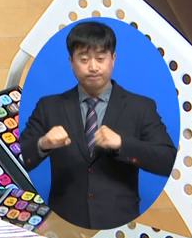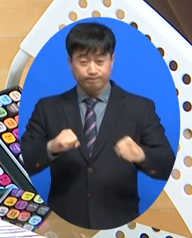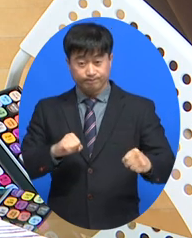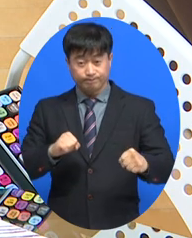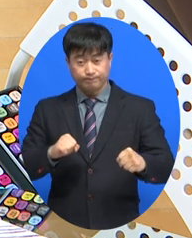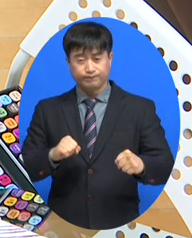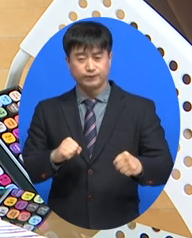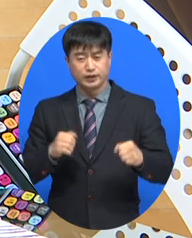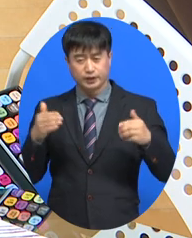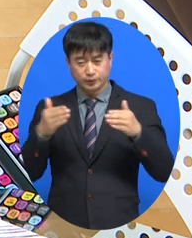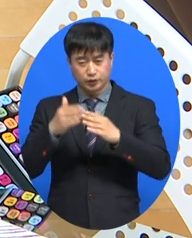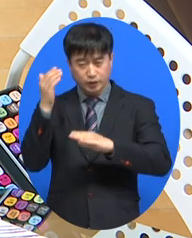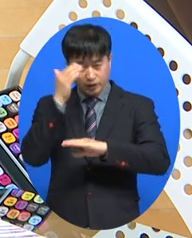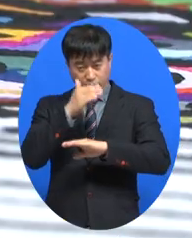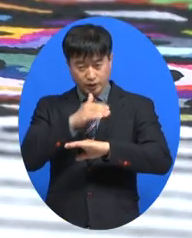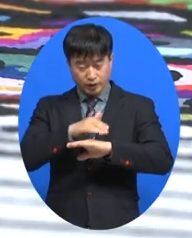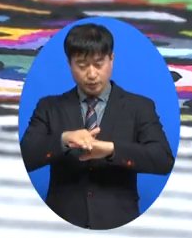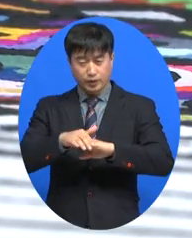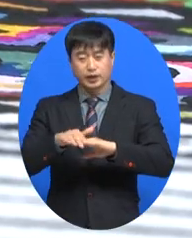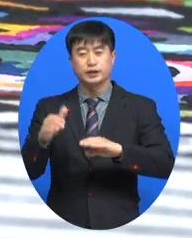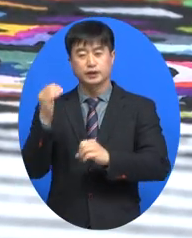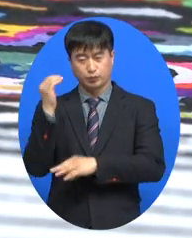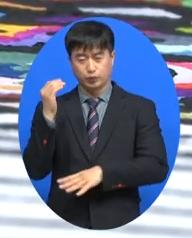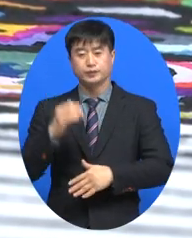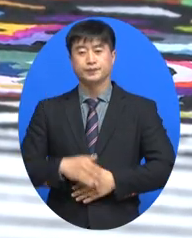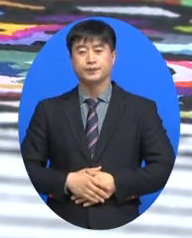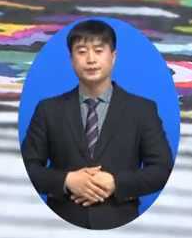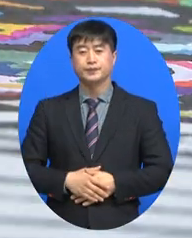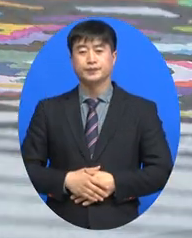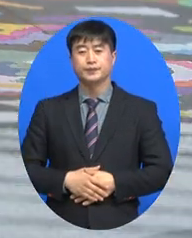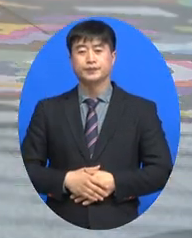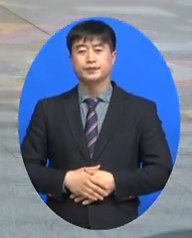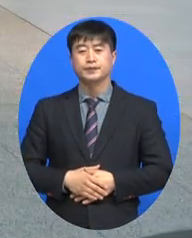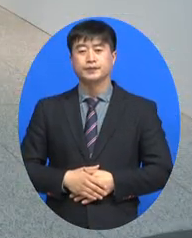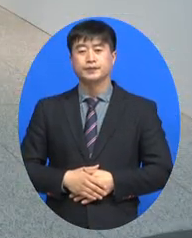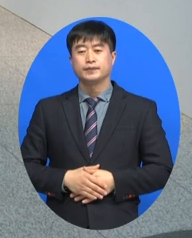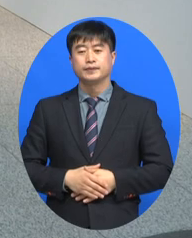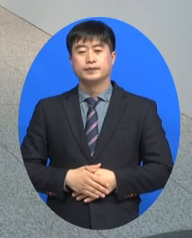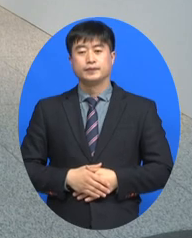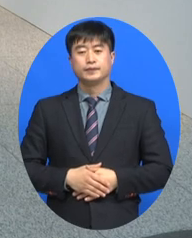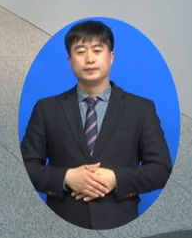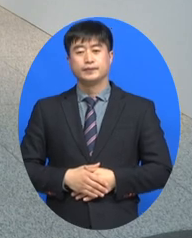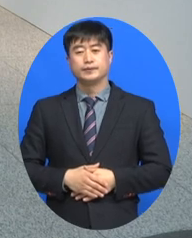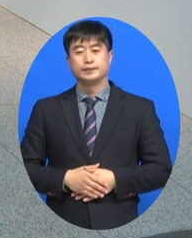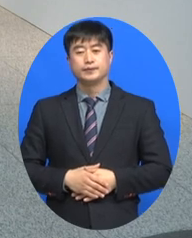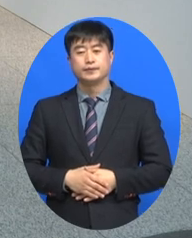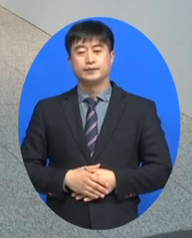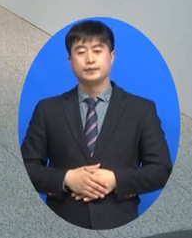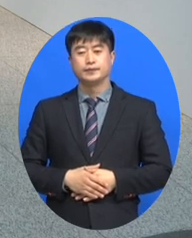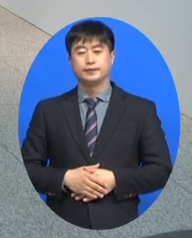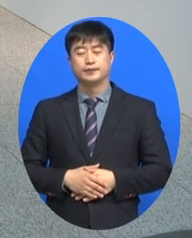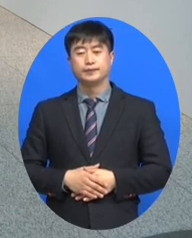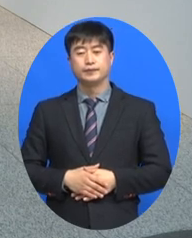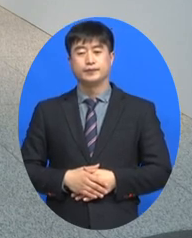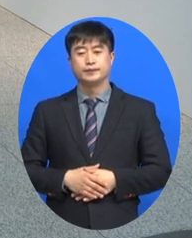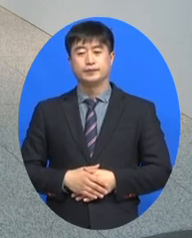행정력을 집중한다는 방침이 기본적으로 깔려 있습니다. 경기지TV 최지연입니다.